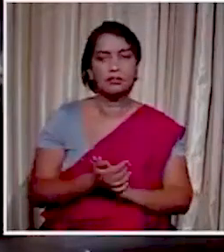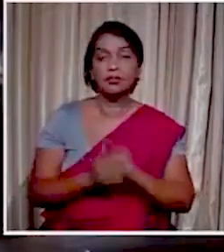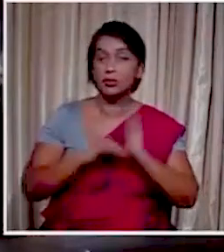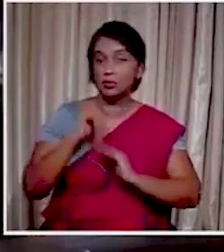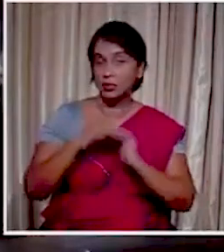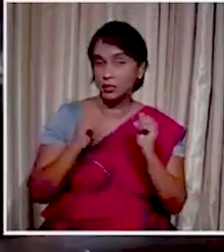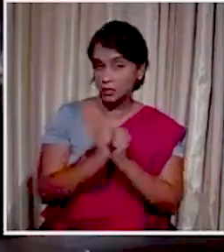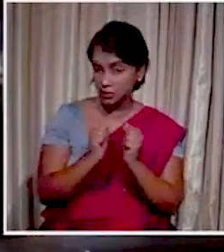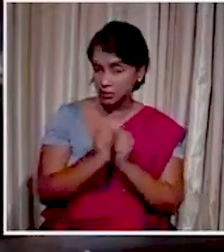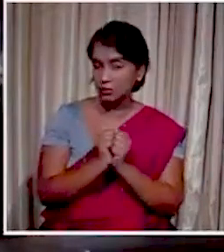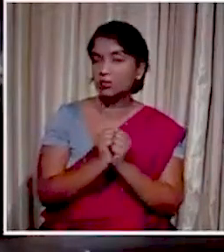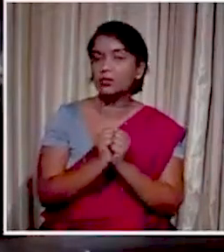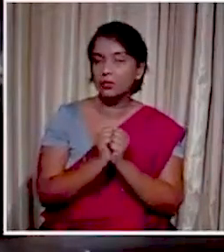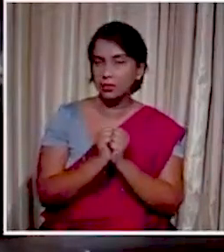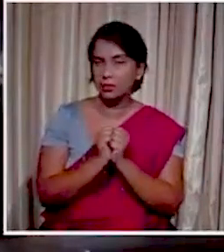क्रियाकारित्वे